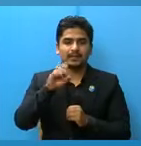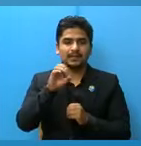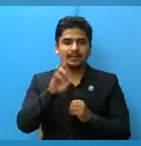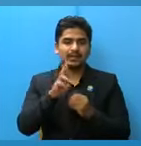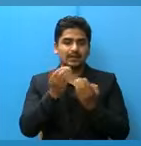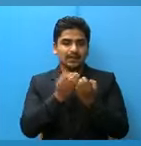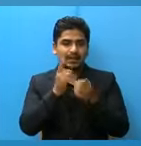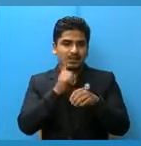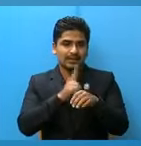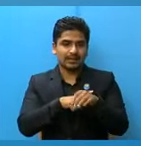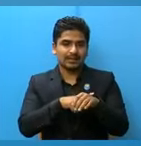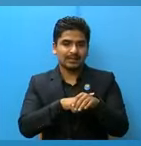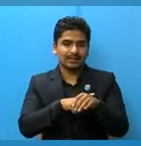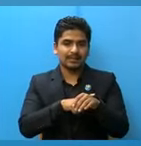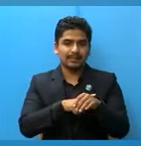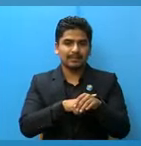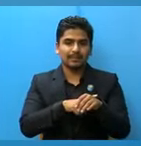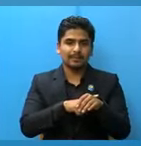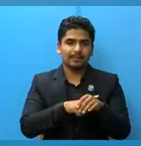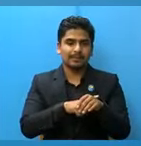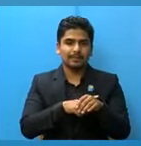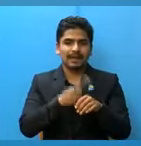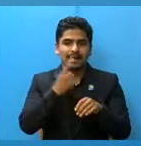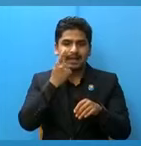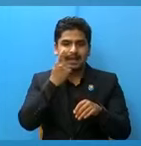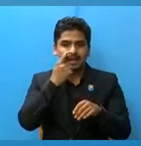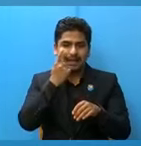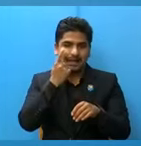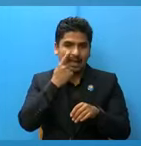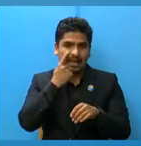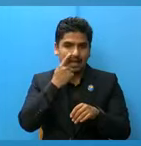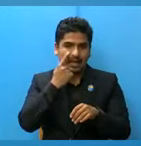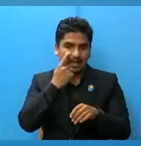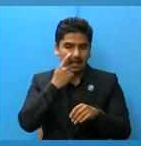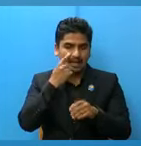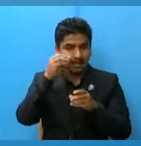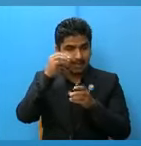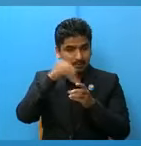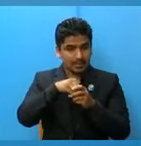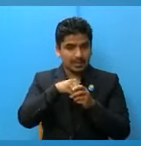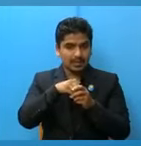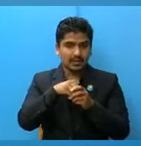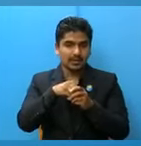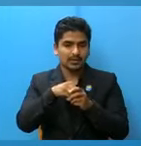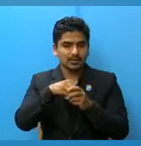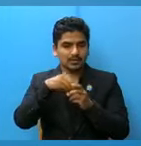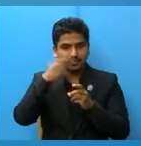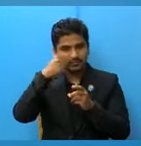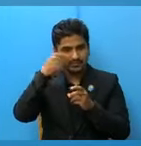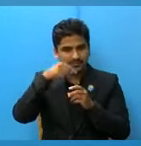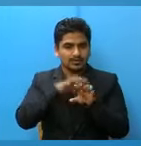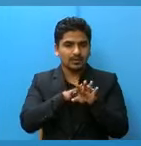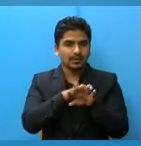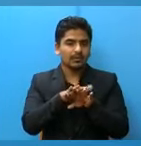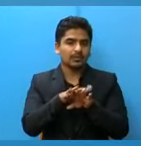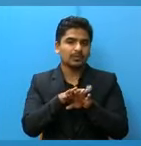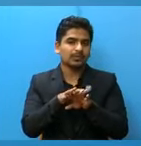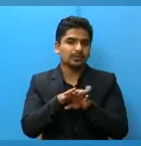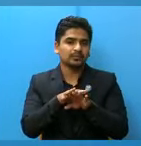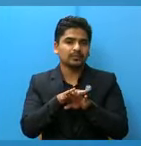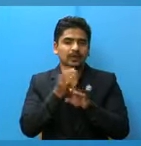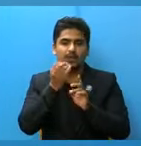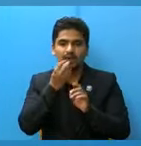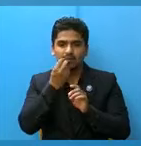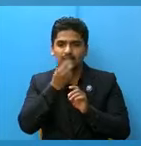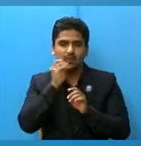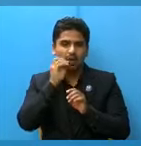गर्दा है रिमा नियाजो पहरंजियल नाक को नाक भीत्र को सेक्रेशन सरू रा चें यो काफ